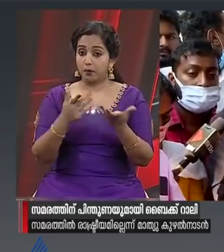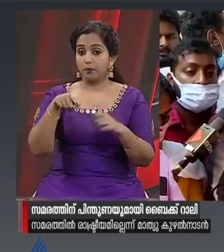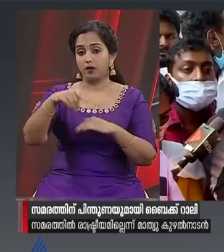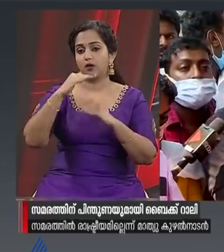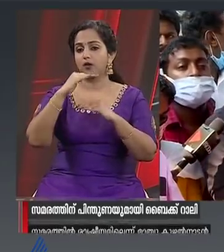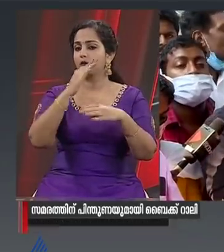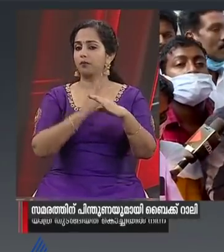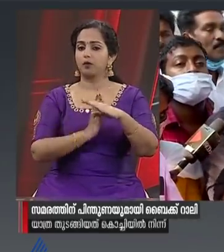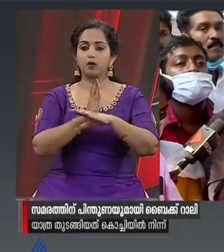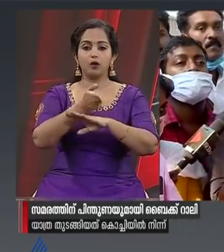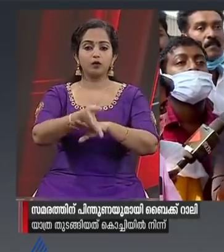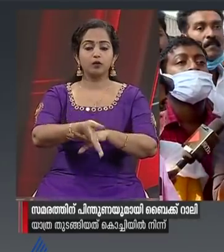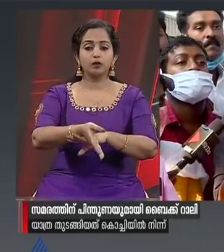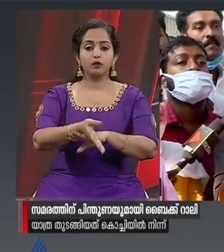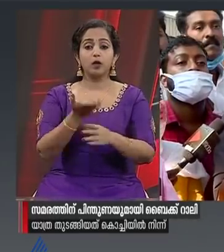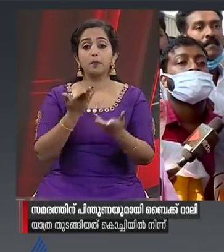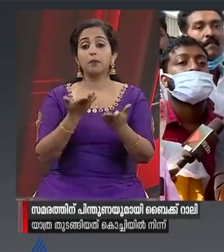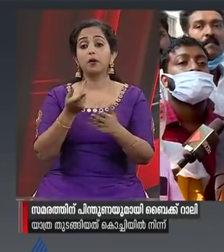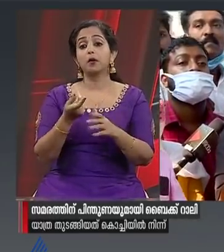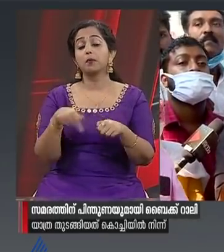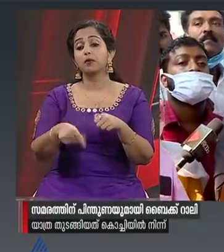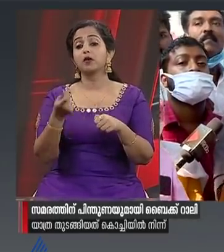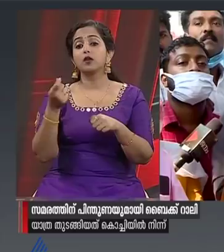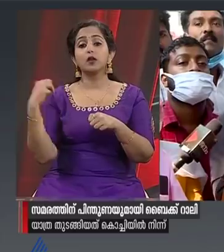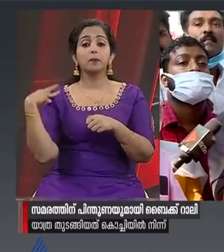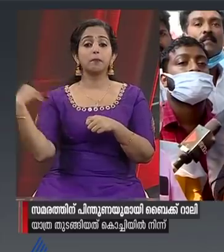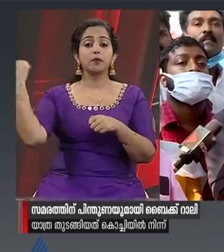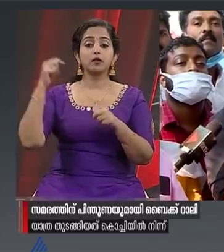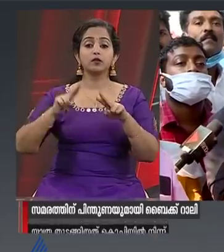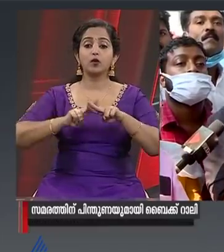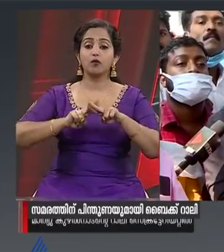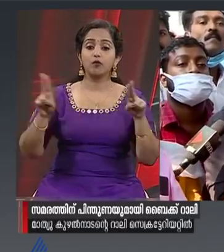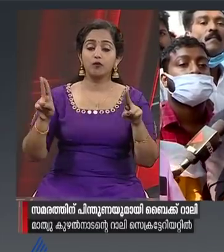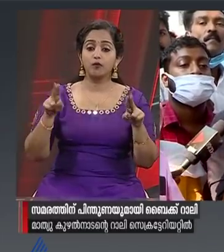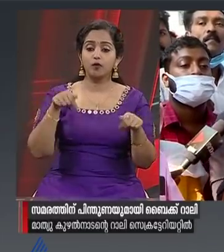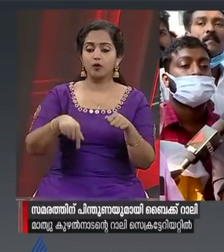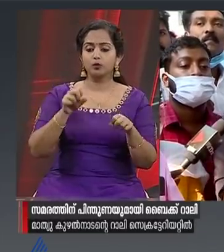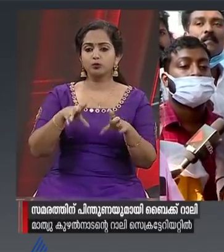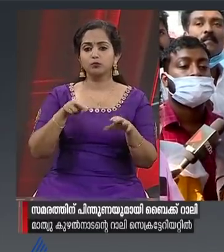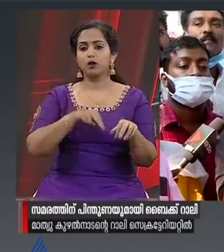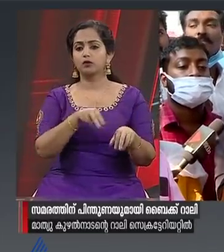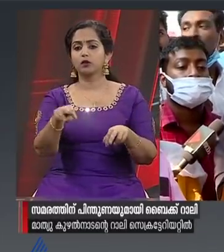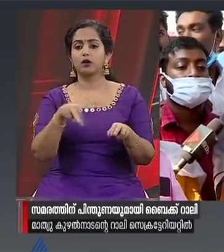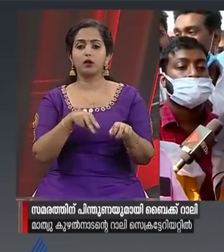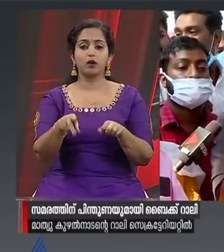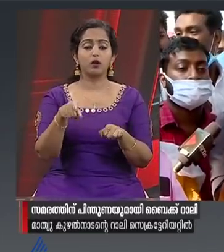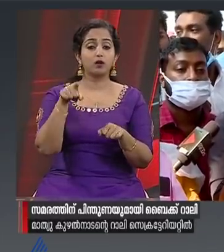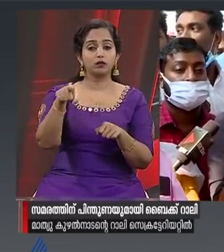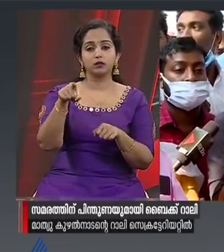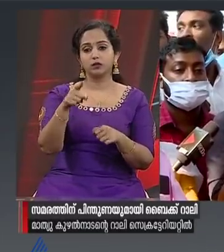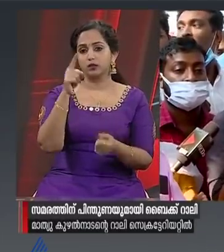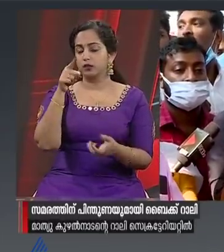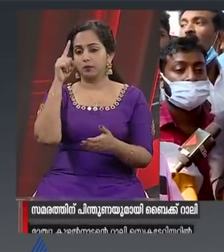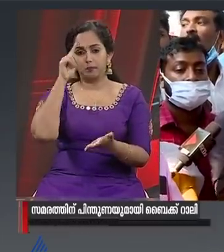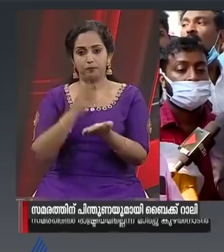ഈ മന്ത്രിമാർ ഇവിടെ വളരെ സുരക്ഷിതമായി സുഭിക്ഷമായി പോലീസിന്റെ അകമ്പടിയോടുകൂടി തലങ്ങും വിലങ്ങും നടക്കാമെന്നത് നിങ്ങളുടെ വ്യാമോഹം